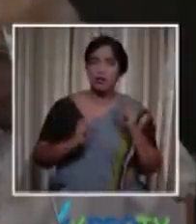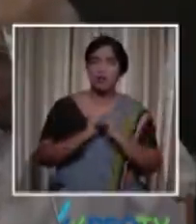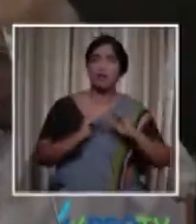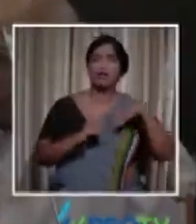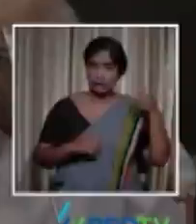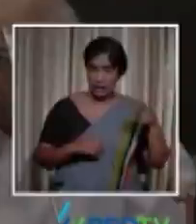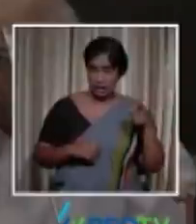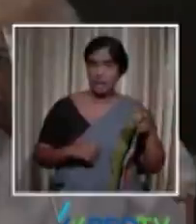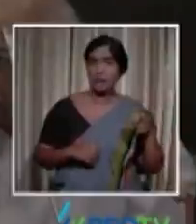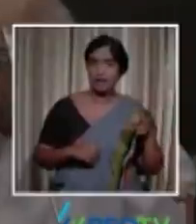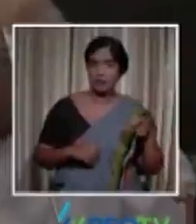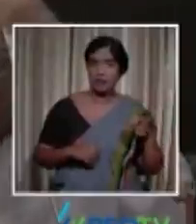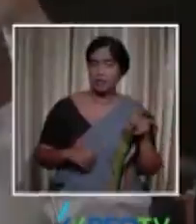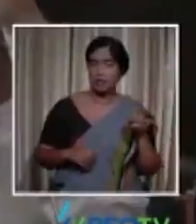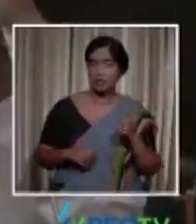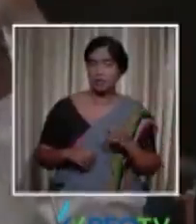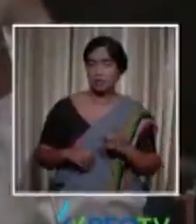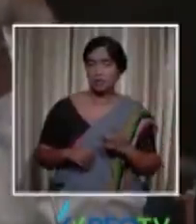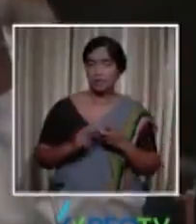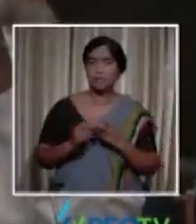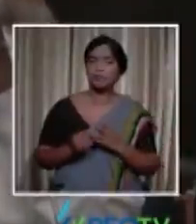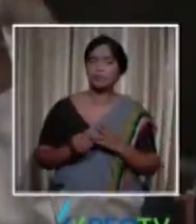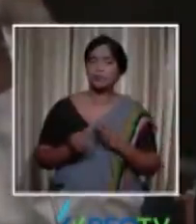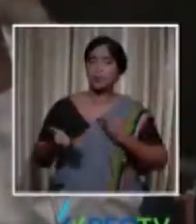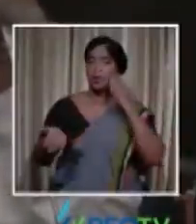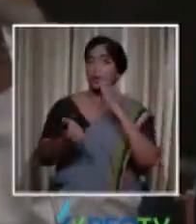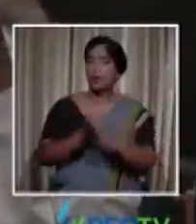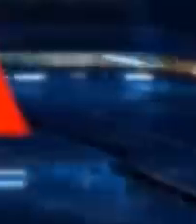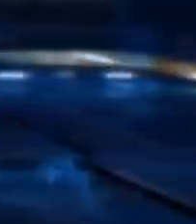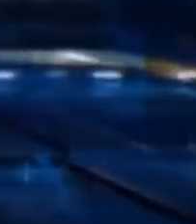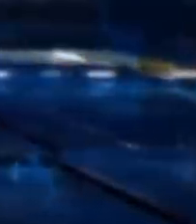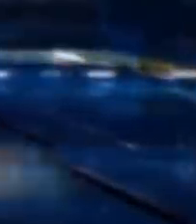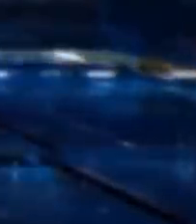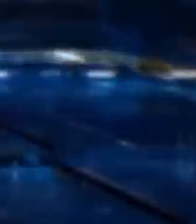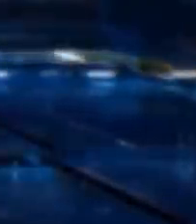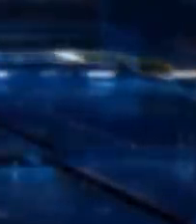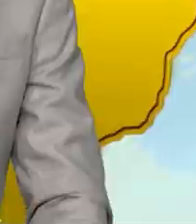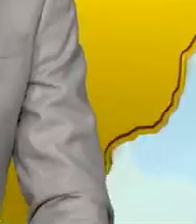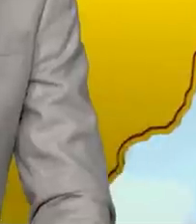තියෙන ත්‍රී වීලර් අපි ඒව ගැන හිතන්න ටික ඒ සහනය අපි ලබා දෙන්න ක්‍රමයක් තමයි බලන්නේ